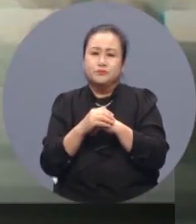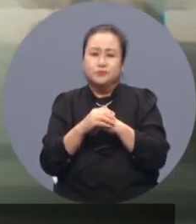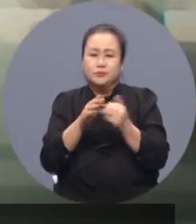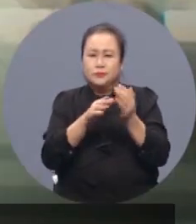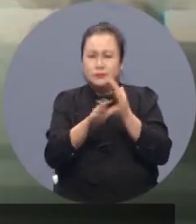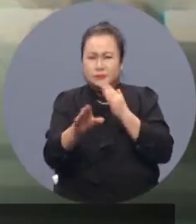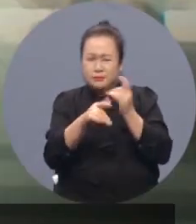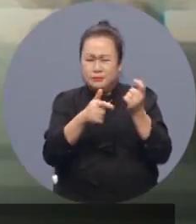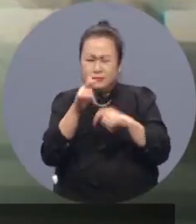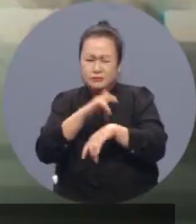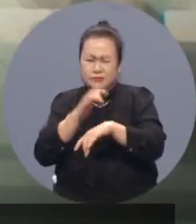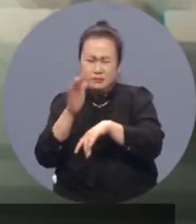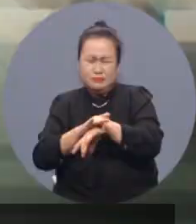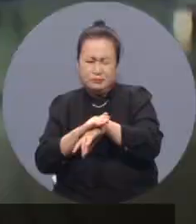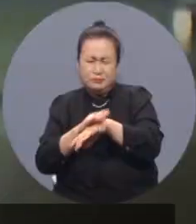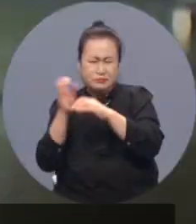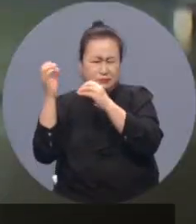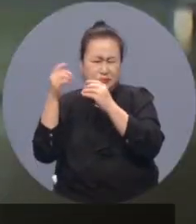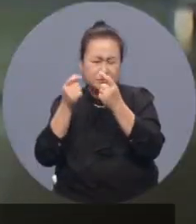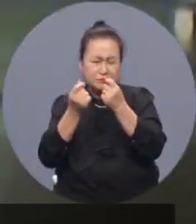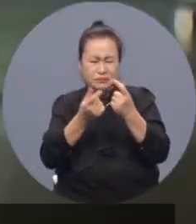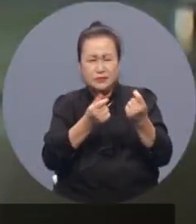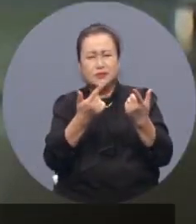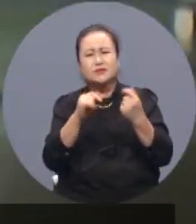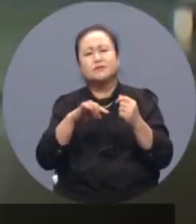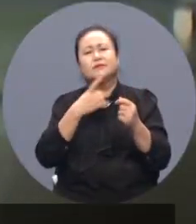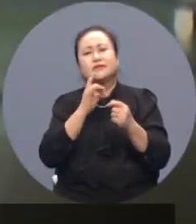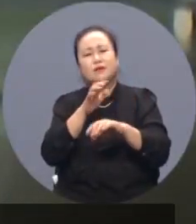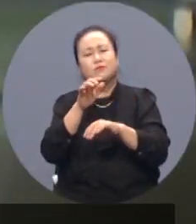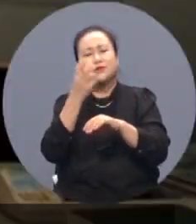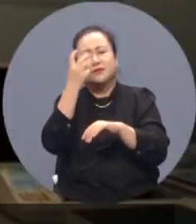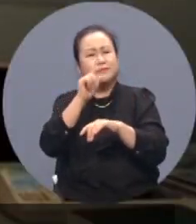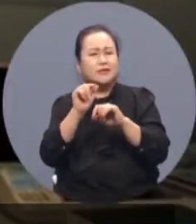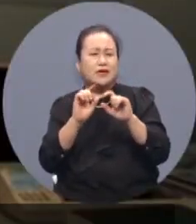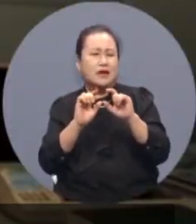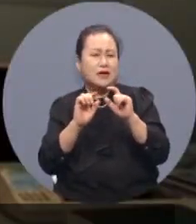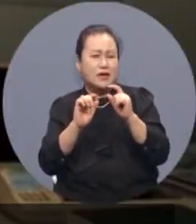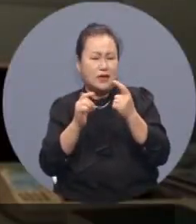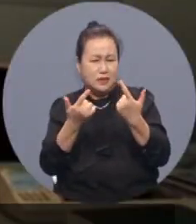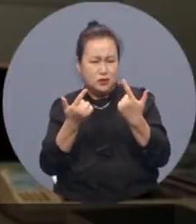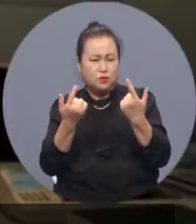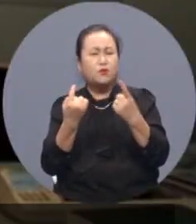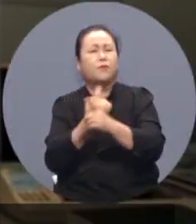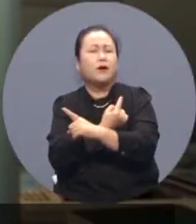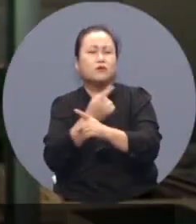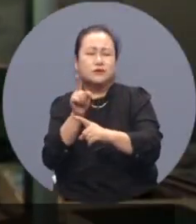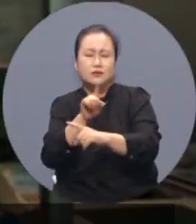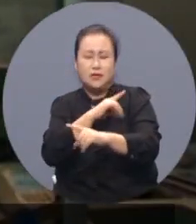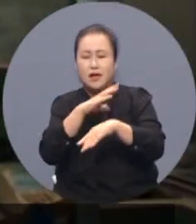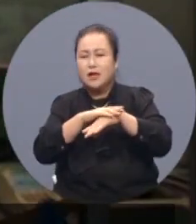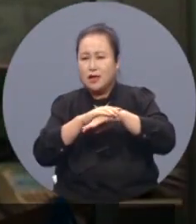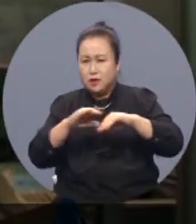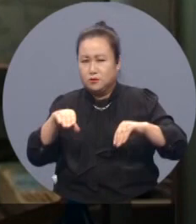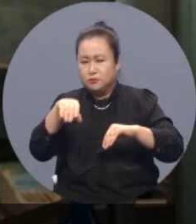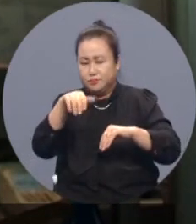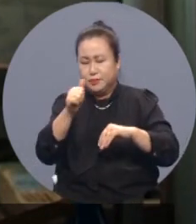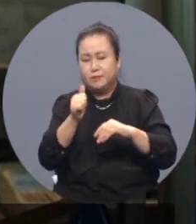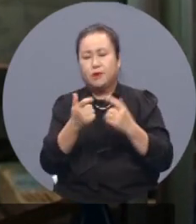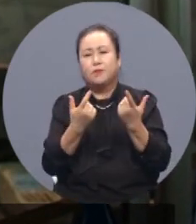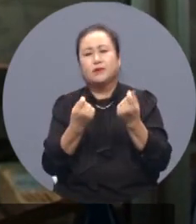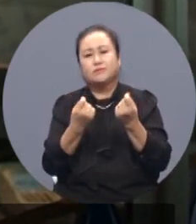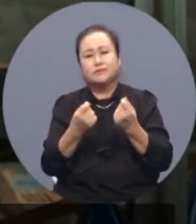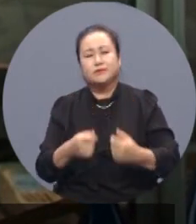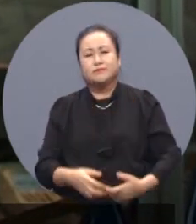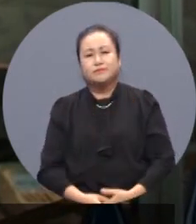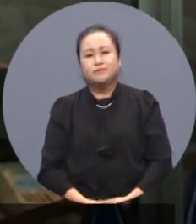갑질 앞둔 안에 고리를 끊는 건 그들 만 의 셀프 감사 짬짬이 선거 판을 바꾸는 게 유일한 해결책입니다 mbc